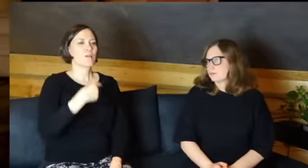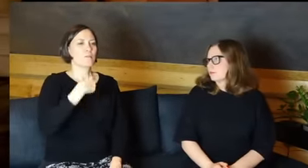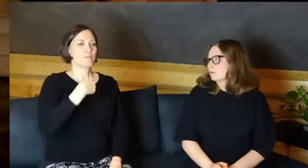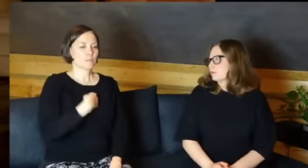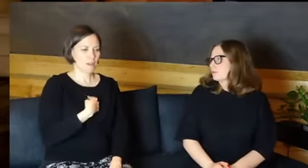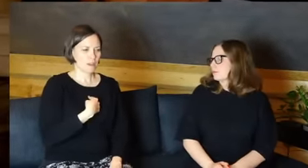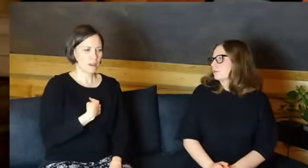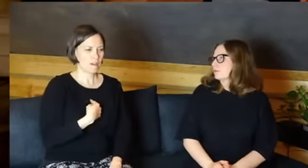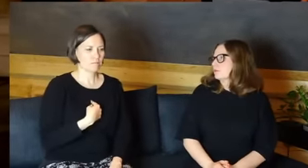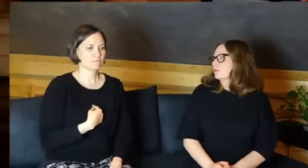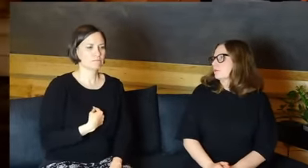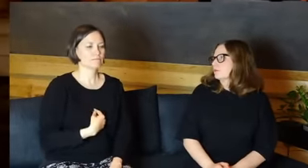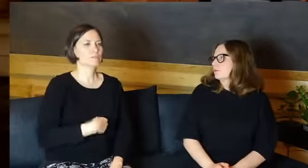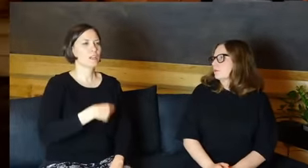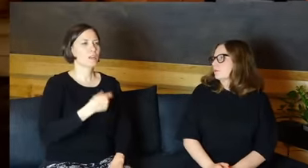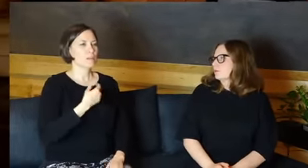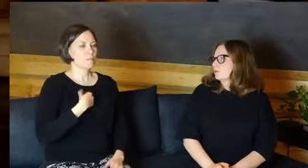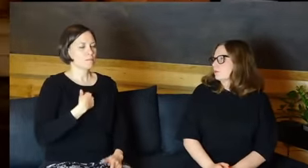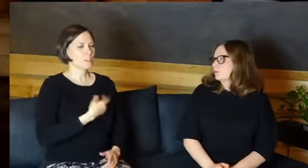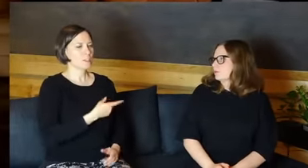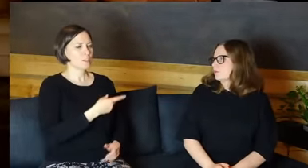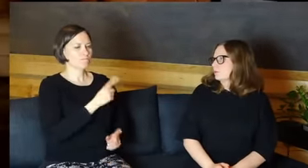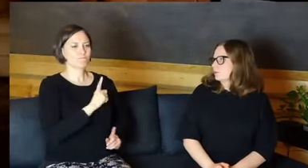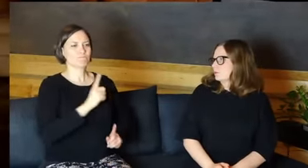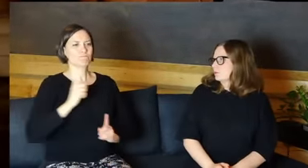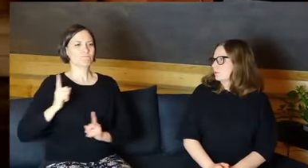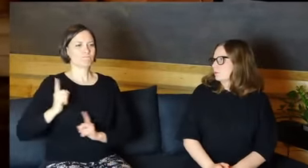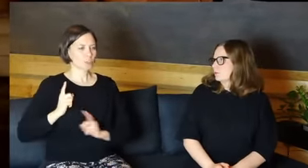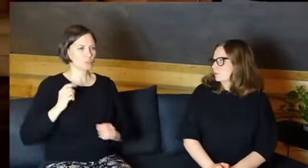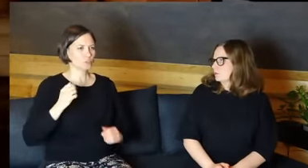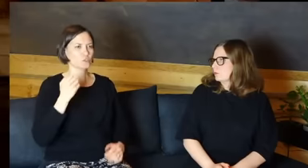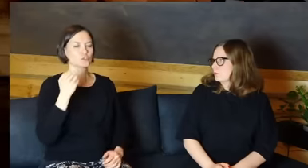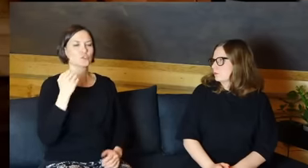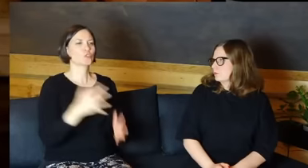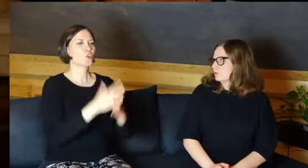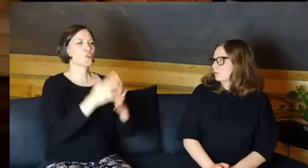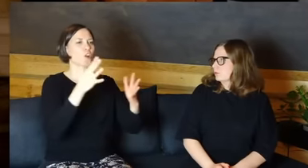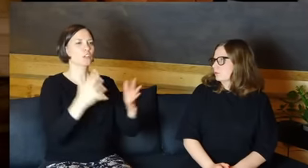Huusaari olen minä sodassa ja